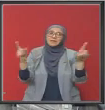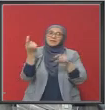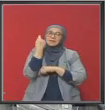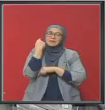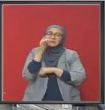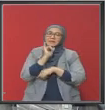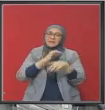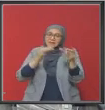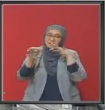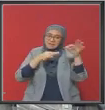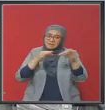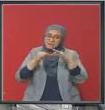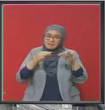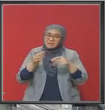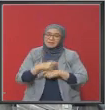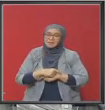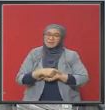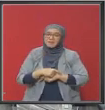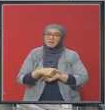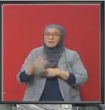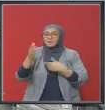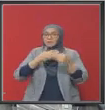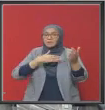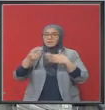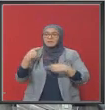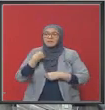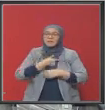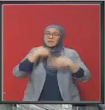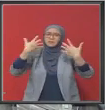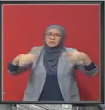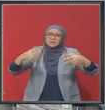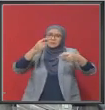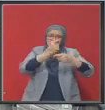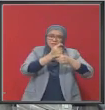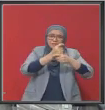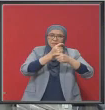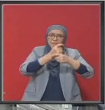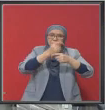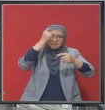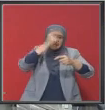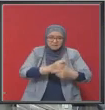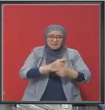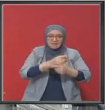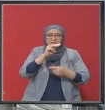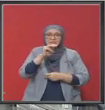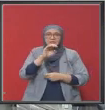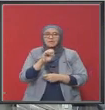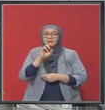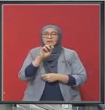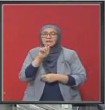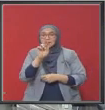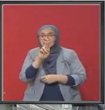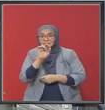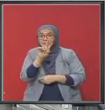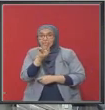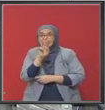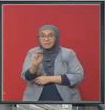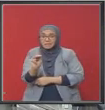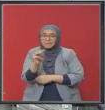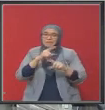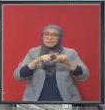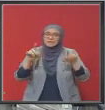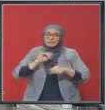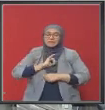saya udah maklumkan juga bahwa walaupun kita setan ataupun kita telah tetapkan moratorium dan Saya